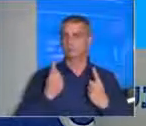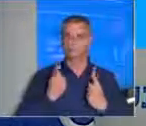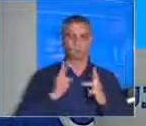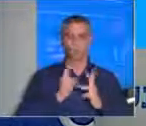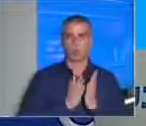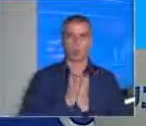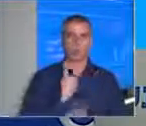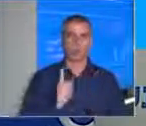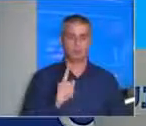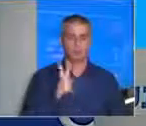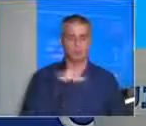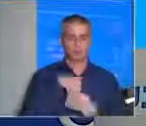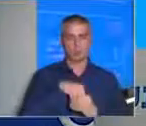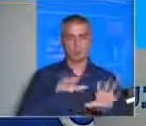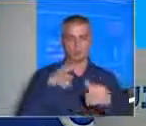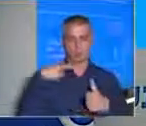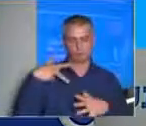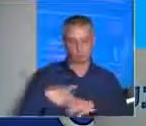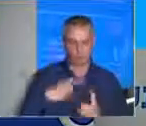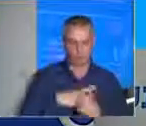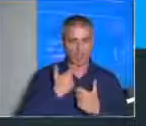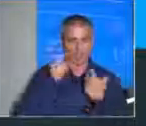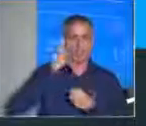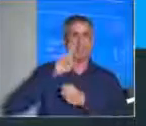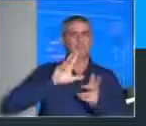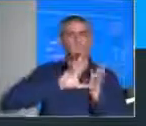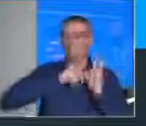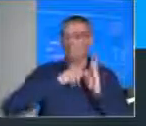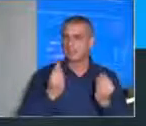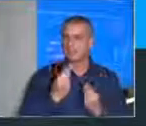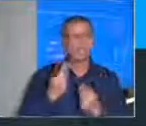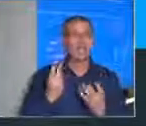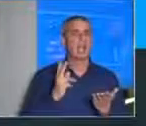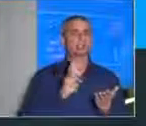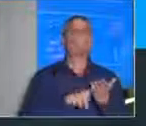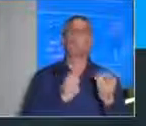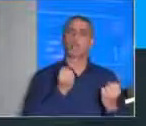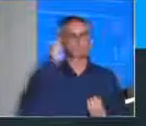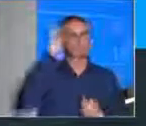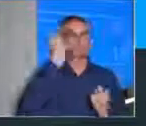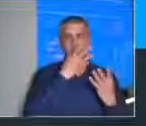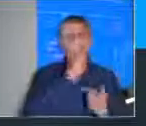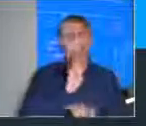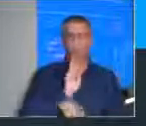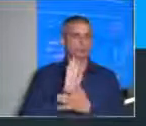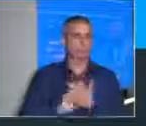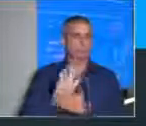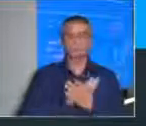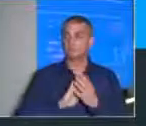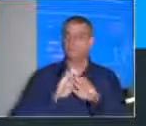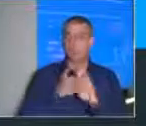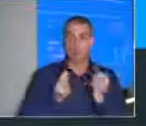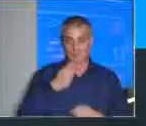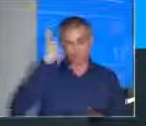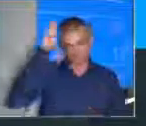לא הוגן. המעורבות הממשלתית, הריגול התעשייתי, הקניין הרוחני, אי שמירת הזכויות, כל